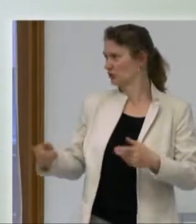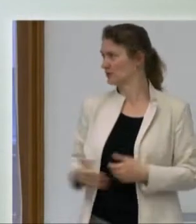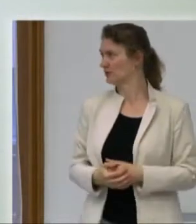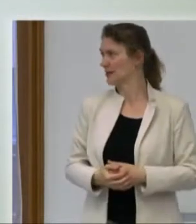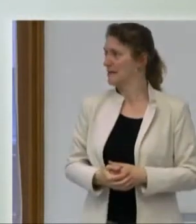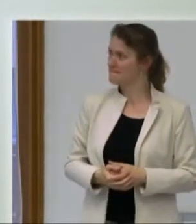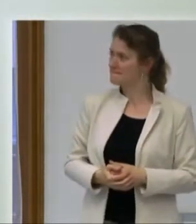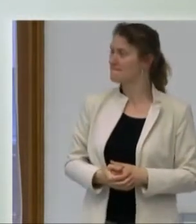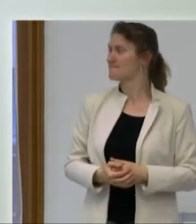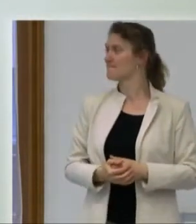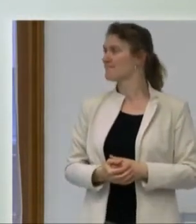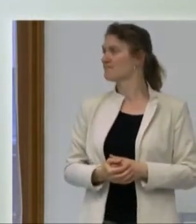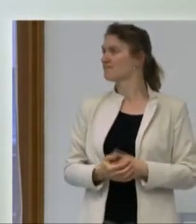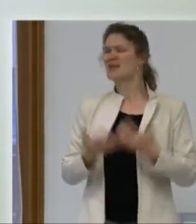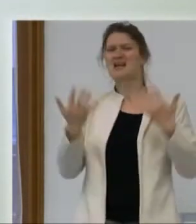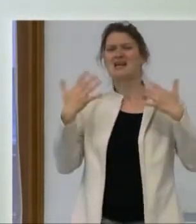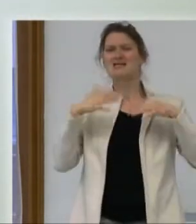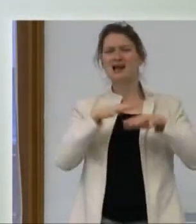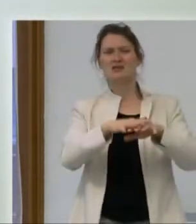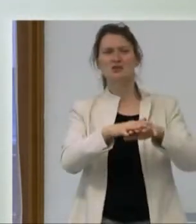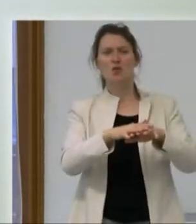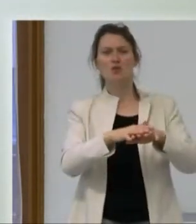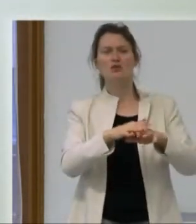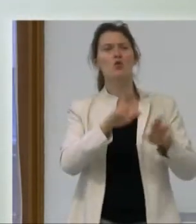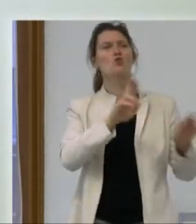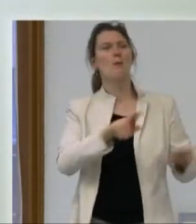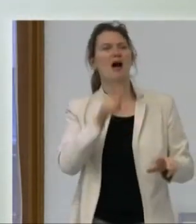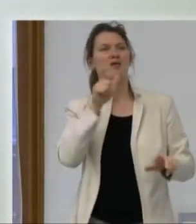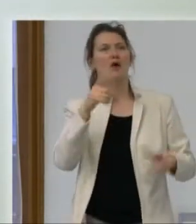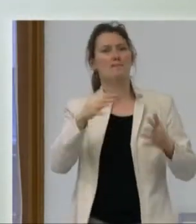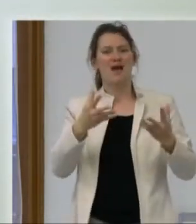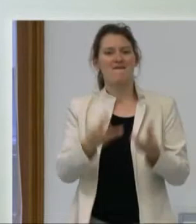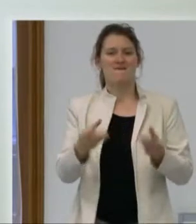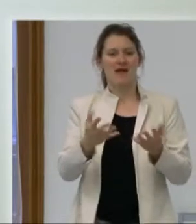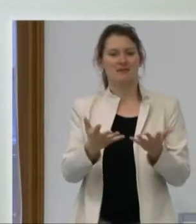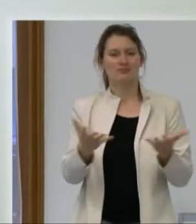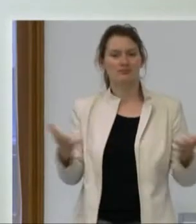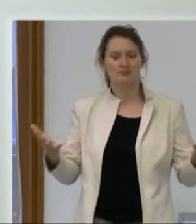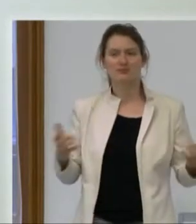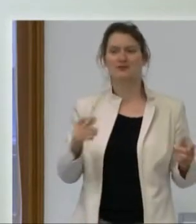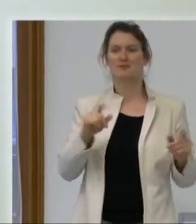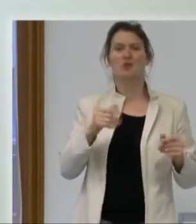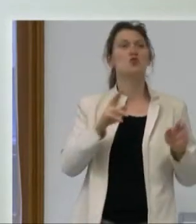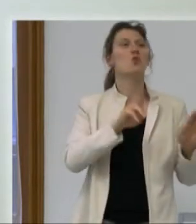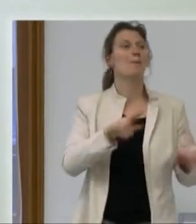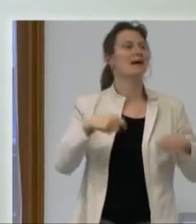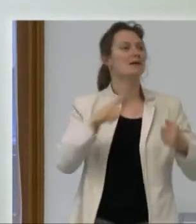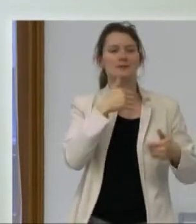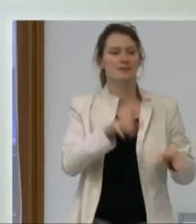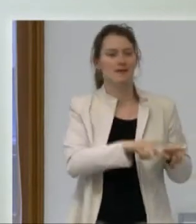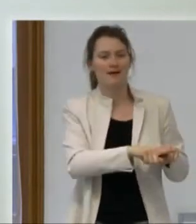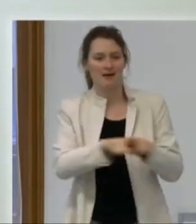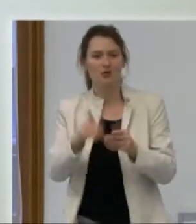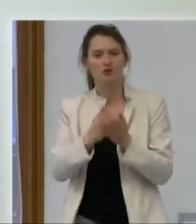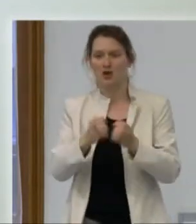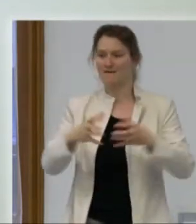Mit der Integration wurde dieses Konzept des Protonormalismus etwas aufgeweicht, das Verständnis von dem, was normal ist, wurde etwas